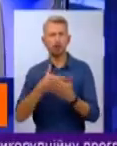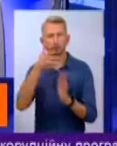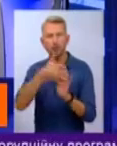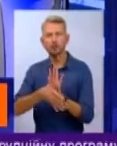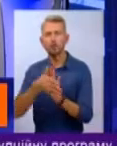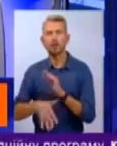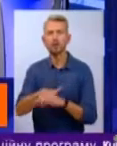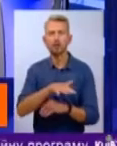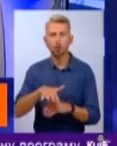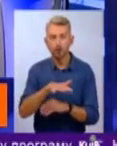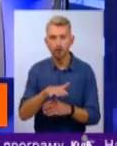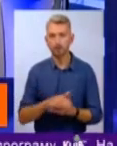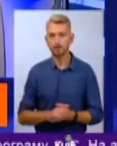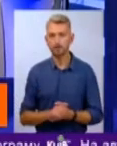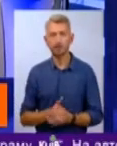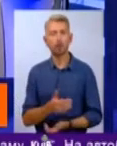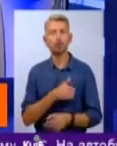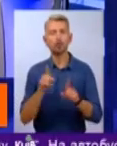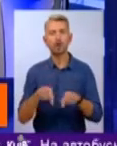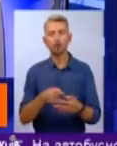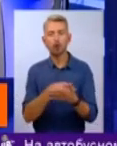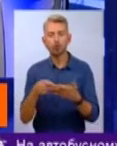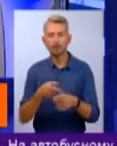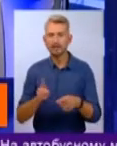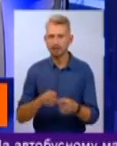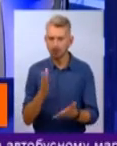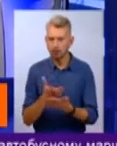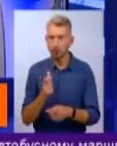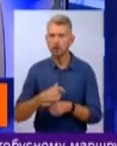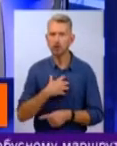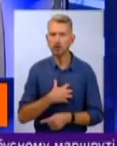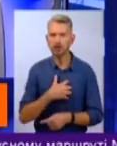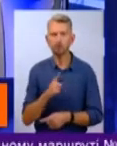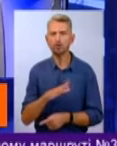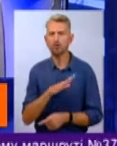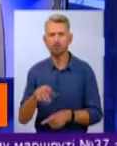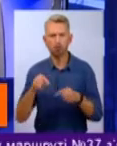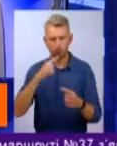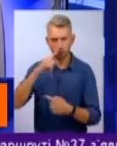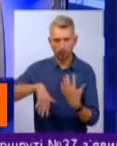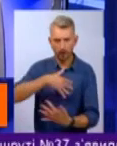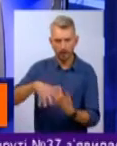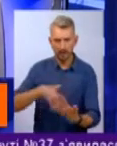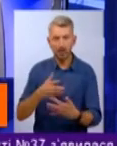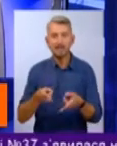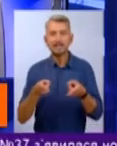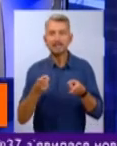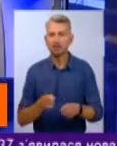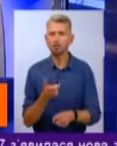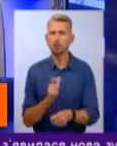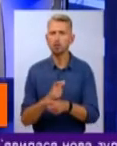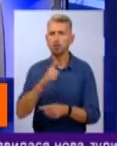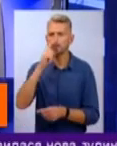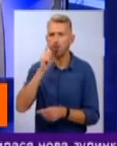формує відповідні структури. Хочу також наголосити, це є дуже важливим для того, щоб не було тут плутанини. Дійсно, дуже